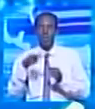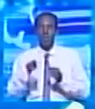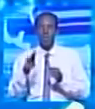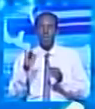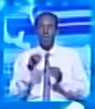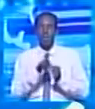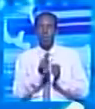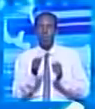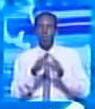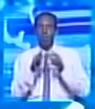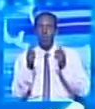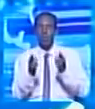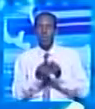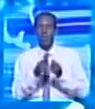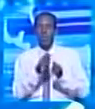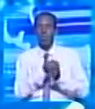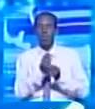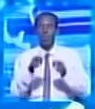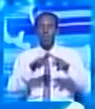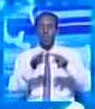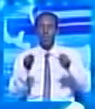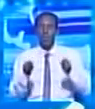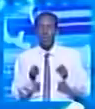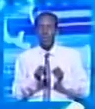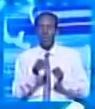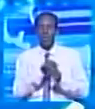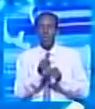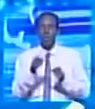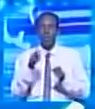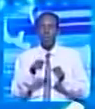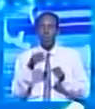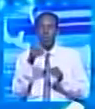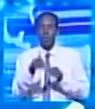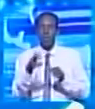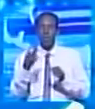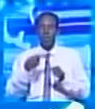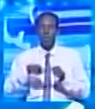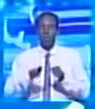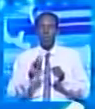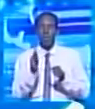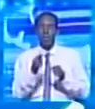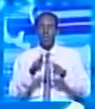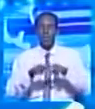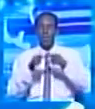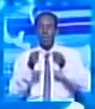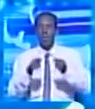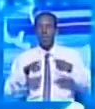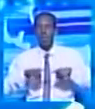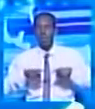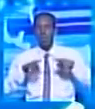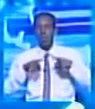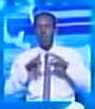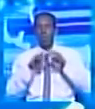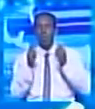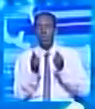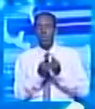lutte pour la propriété de la ville de Djibouti en sillonnant quartier par quartier et plage par plage afin de redonner à la ville la beauté qui était